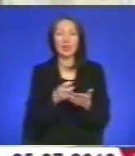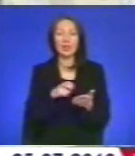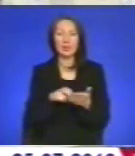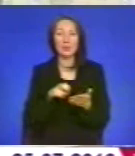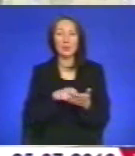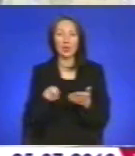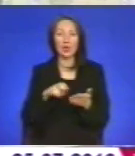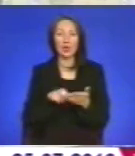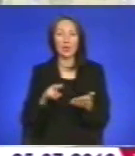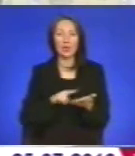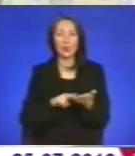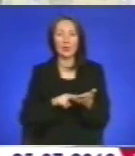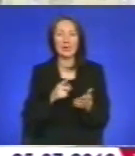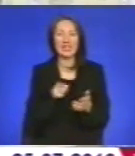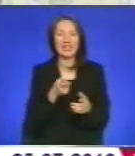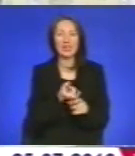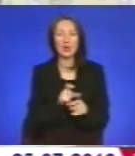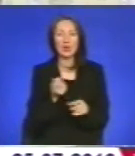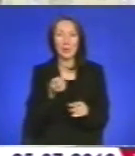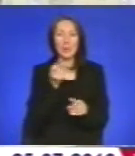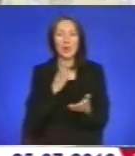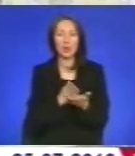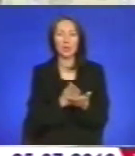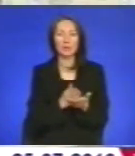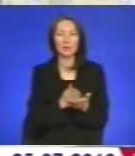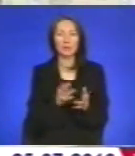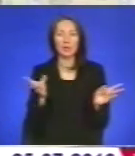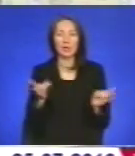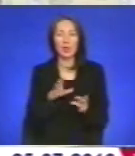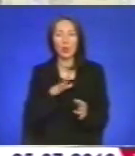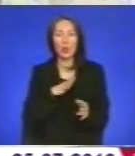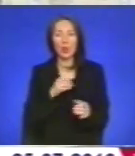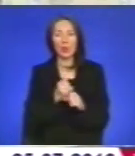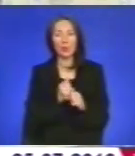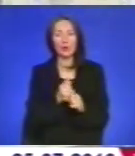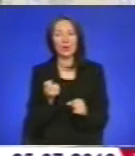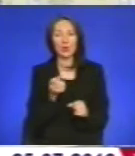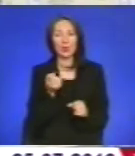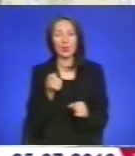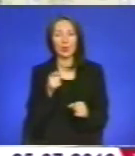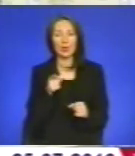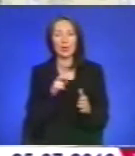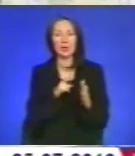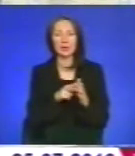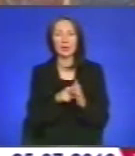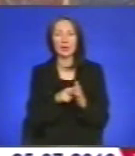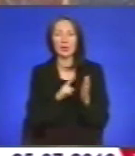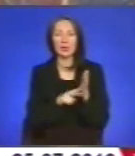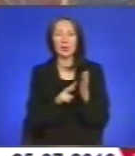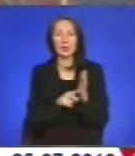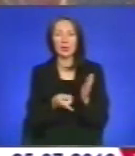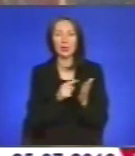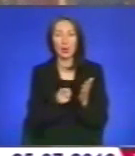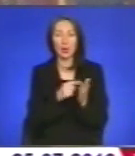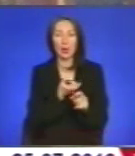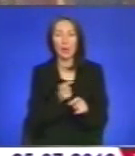дуже мало є, розумієте, от цього всього зібрати. Ну і треба було попрацювати трохи. Тут 80 аркушів. Більша